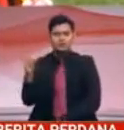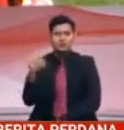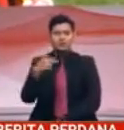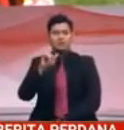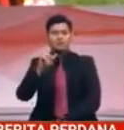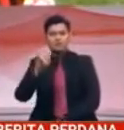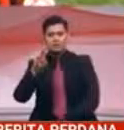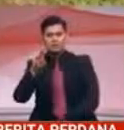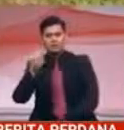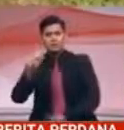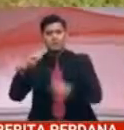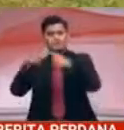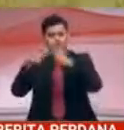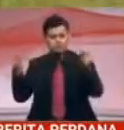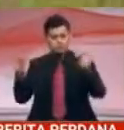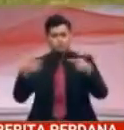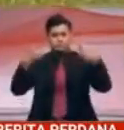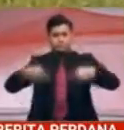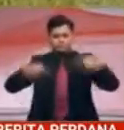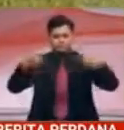Okayama.